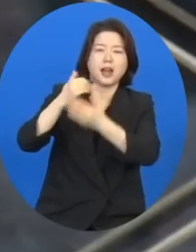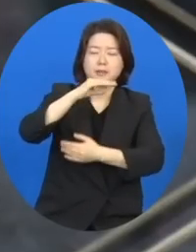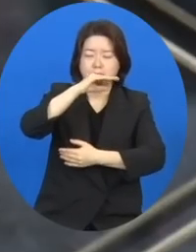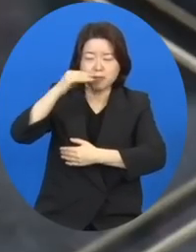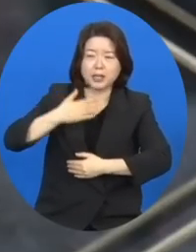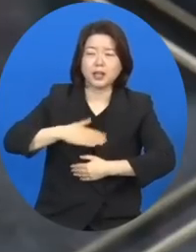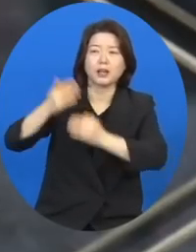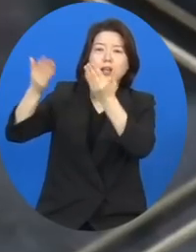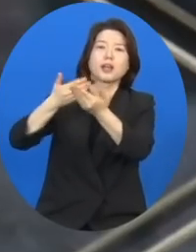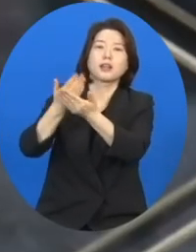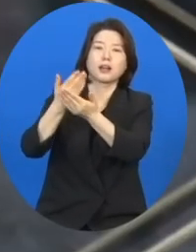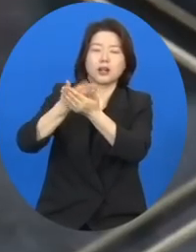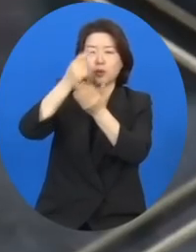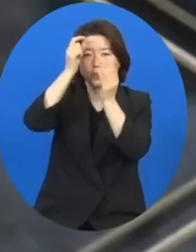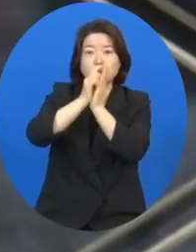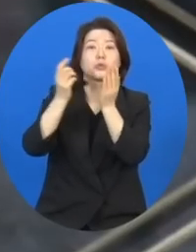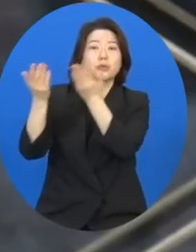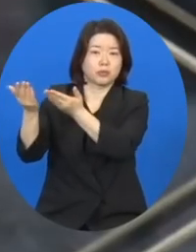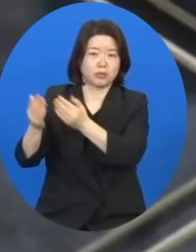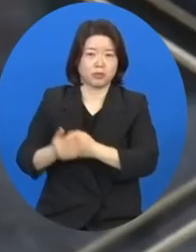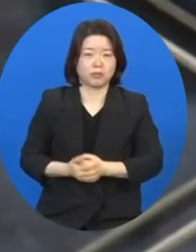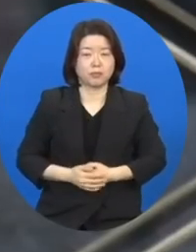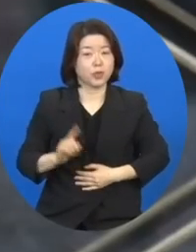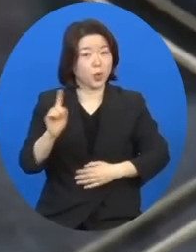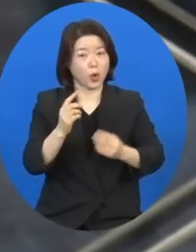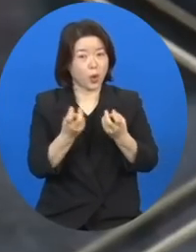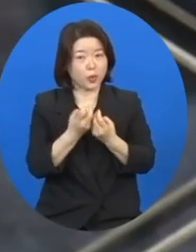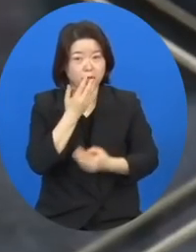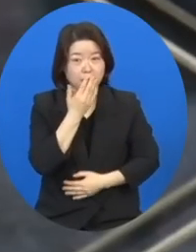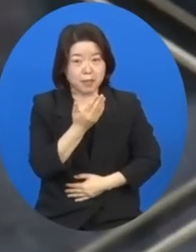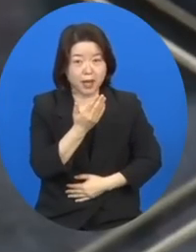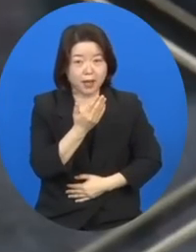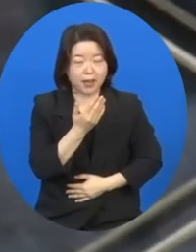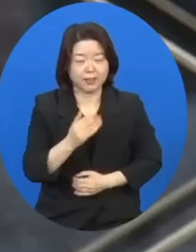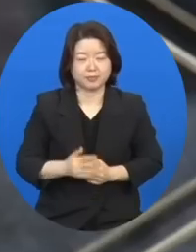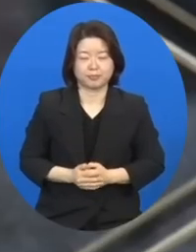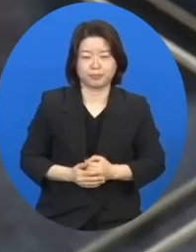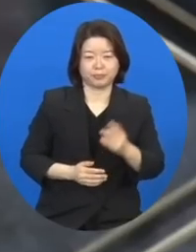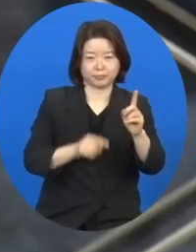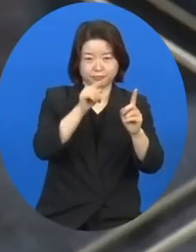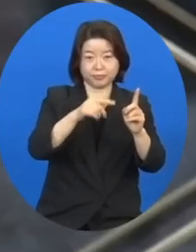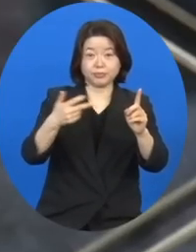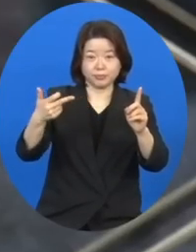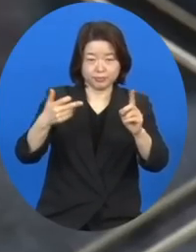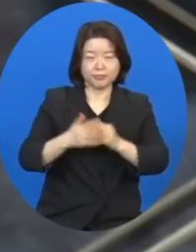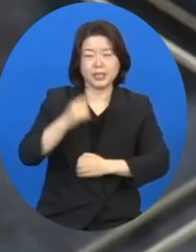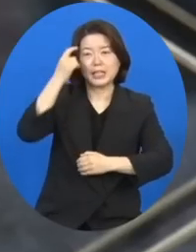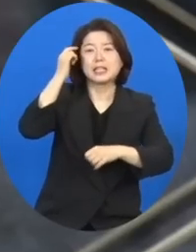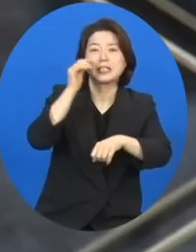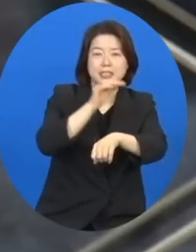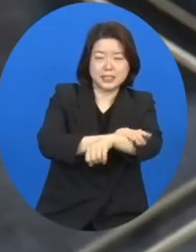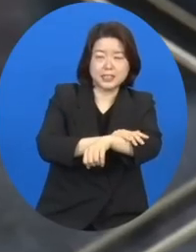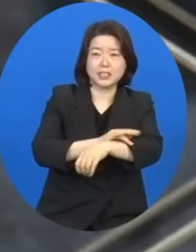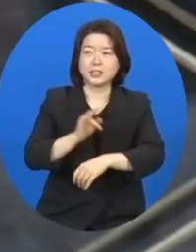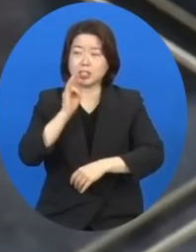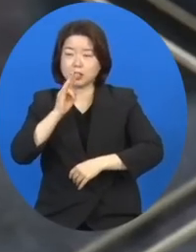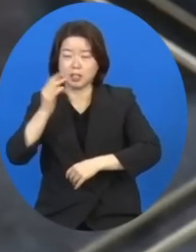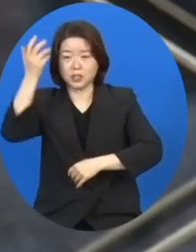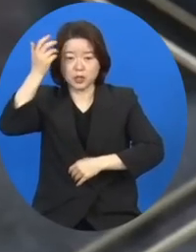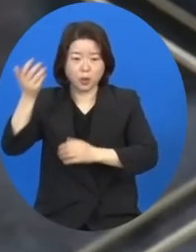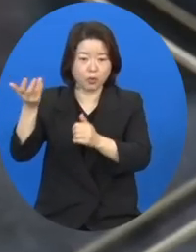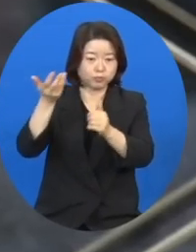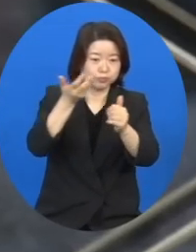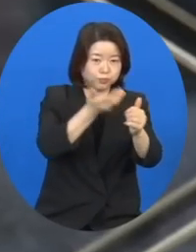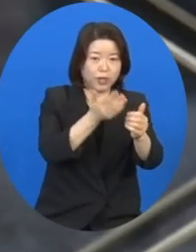기도를 하는 것이죠. 어떻게 하나님을 알 수 있을까요? 오늘 본문에 나와 있습니다. 17절에 지혜와 계시의 영이 부어질 때만